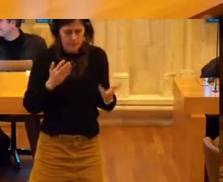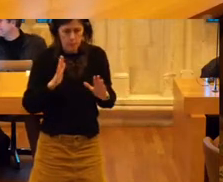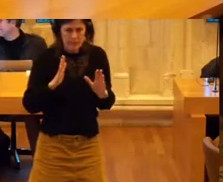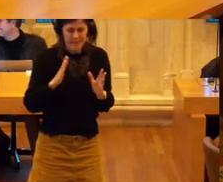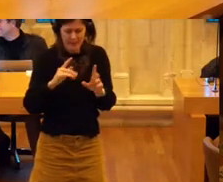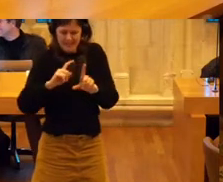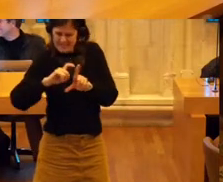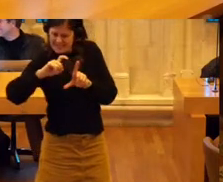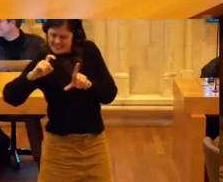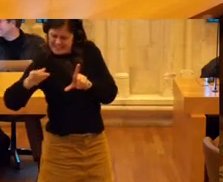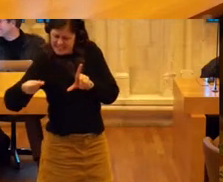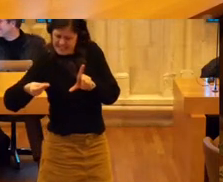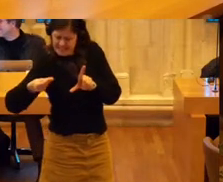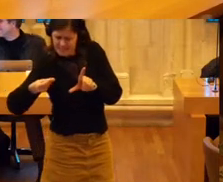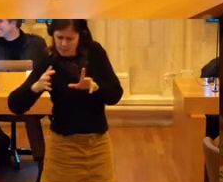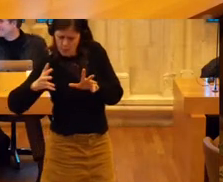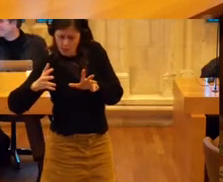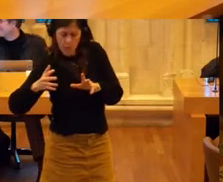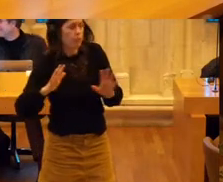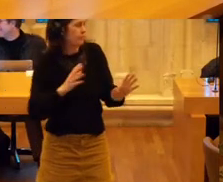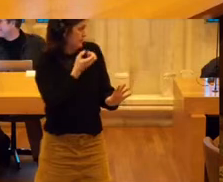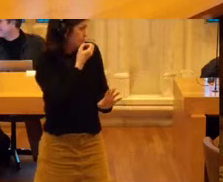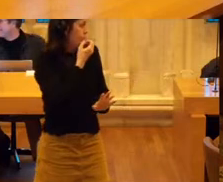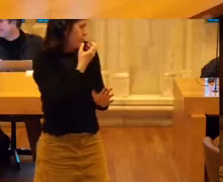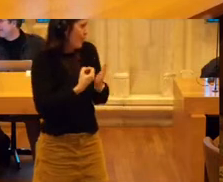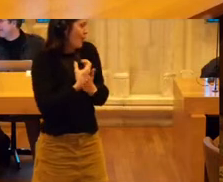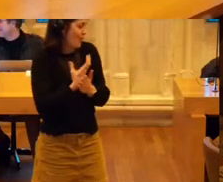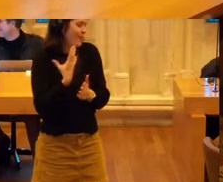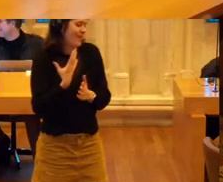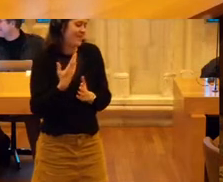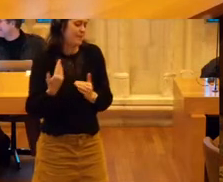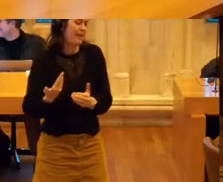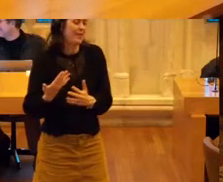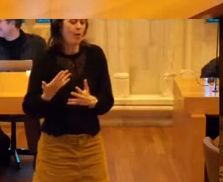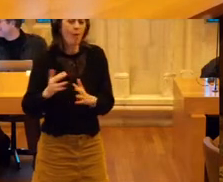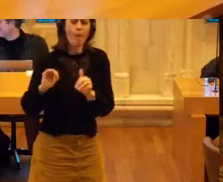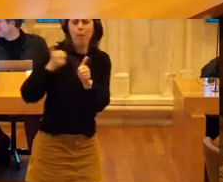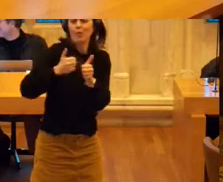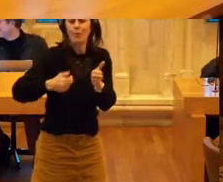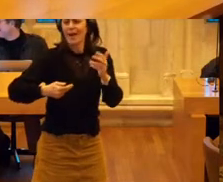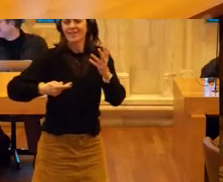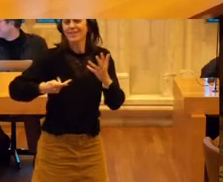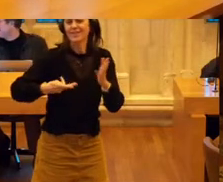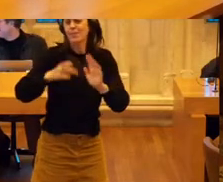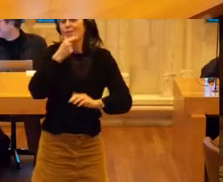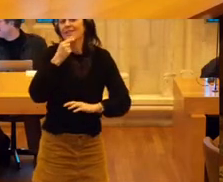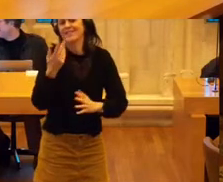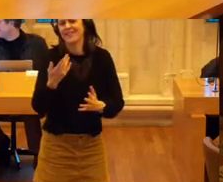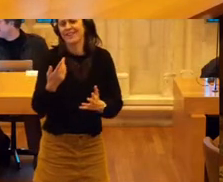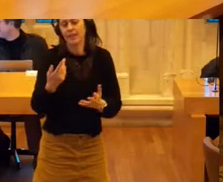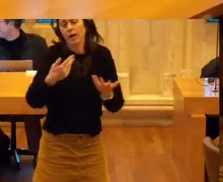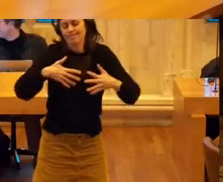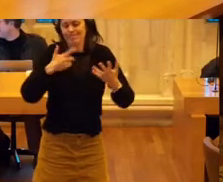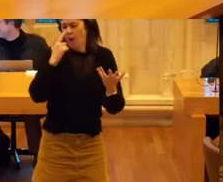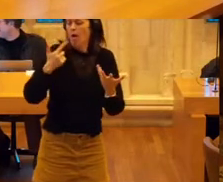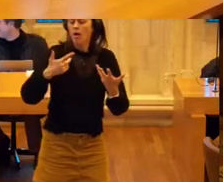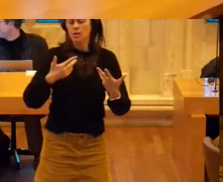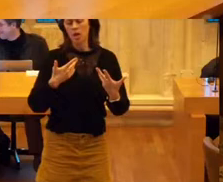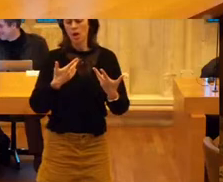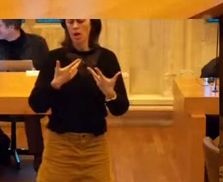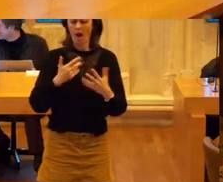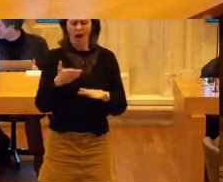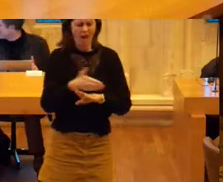statistique par le fait qu'on a plus recours, et c'est une bonne nouvelle, et qu'on va plus déposer plainte, et donc on a des statistiques qui augmentent. Et ce que je voulais vous